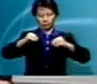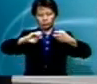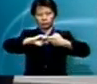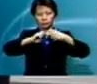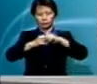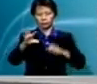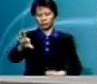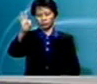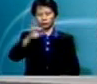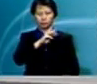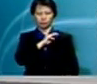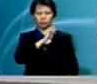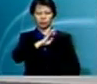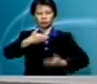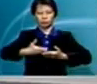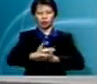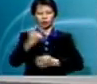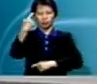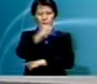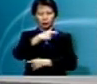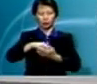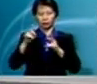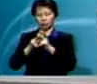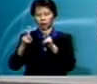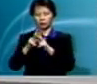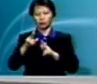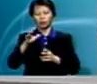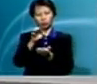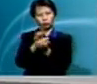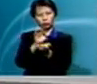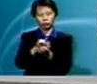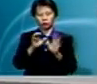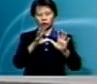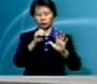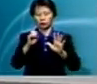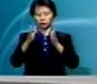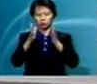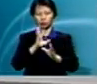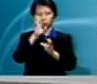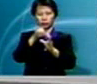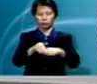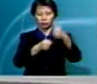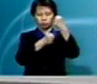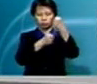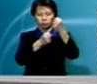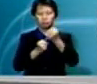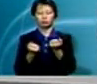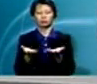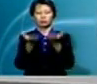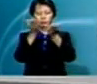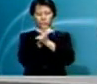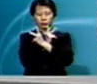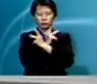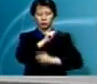krisis pelantikan Menteri Besar yang baharu. Hari ini di Kampung Sri Aman Puchong, lebih 500 orang menyertai Perhimpunan Aman menjunjung kasih